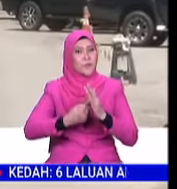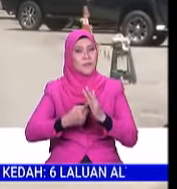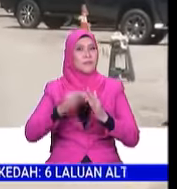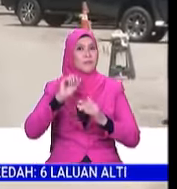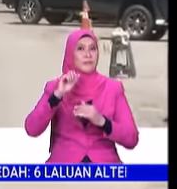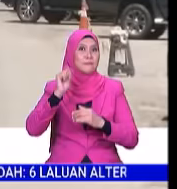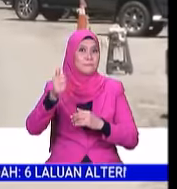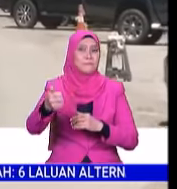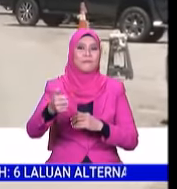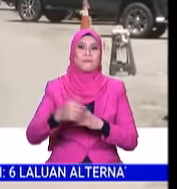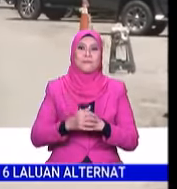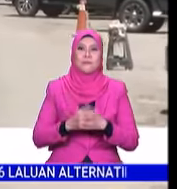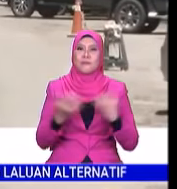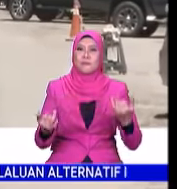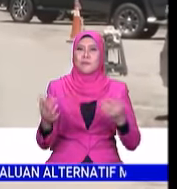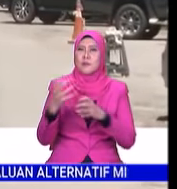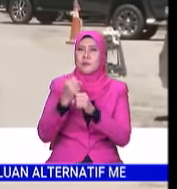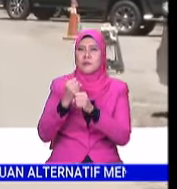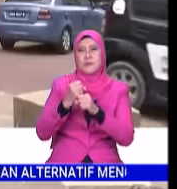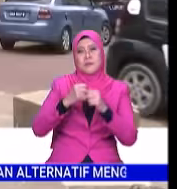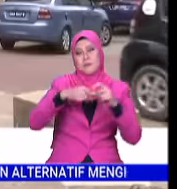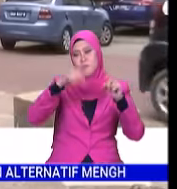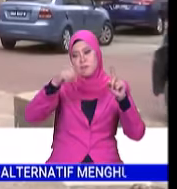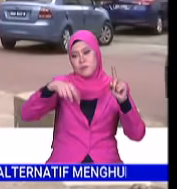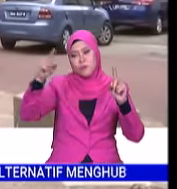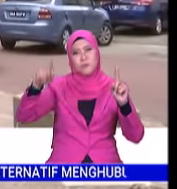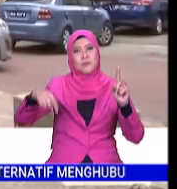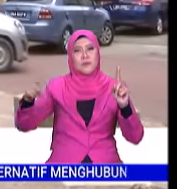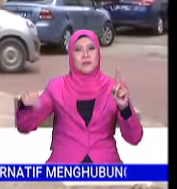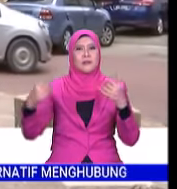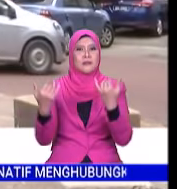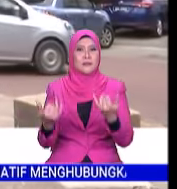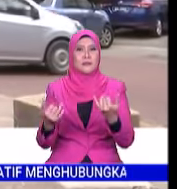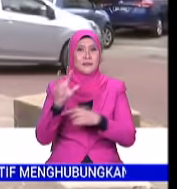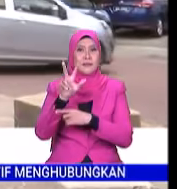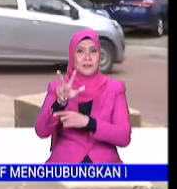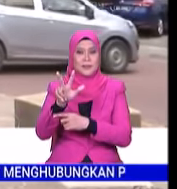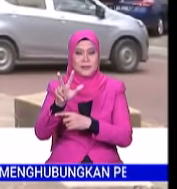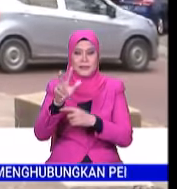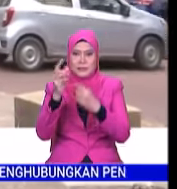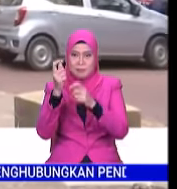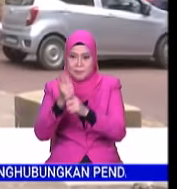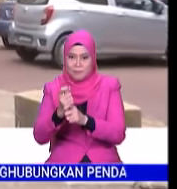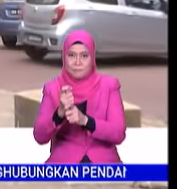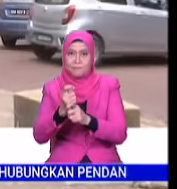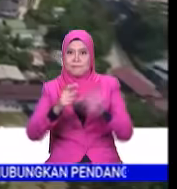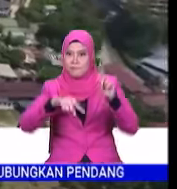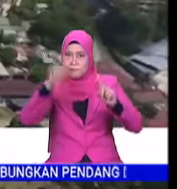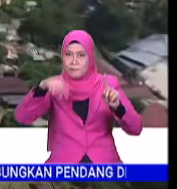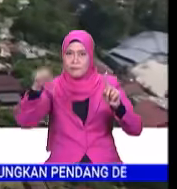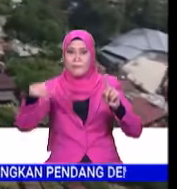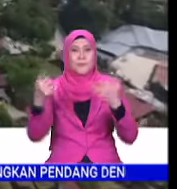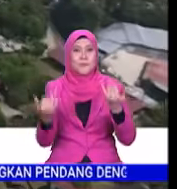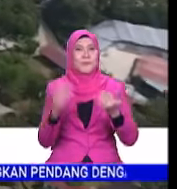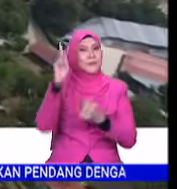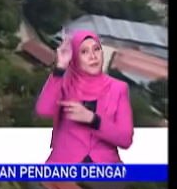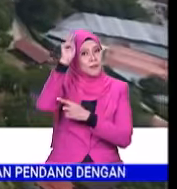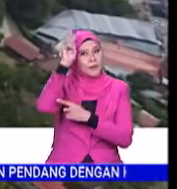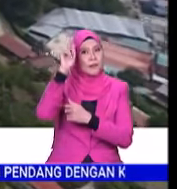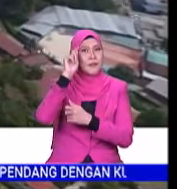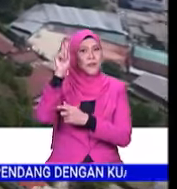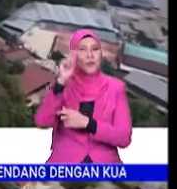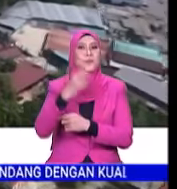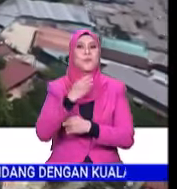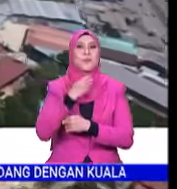Ia dilaksanakan berdasarkan pencapaian nilai ambang terhadap 3 indikator ditetapkan. Sebelum ini, Kelantan, Terengganu,